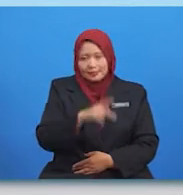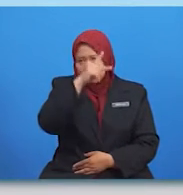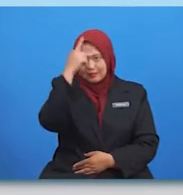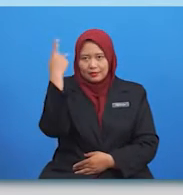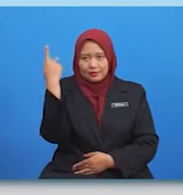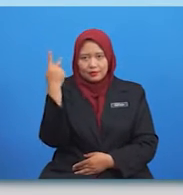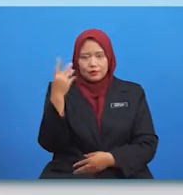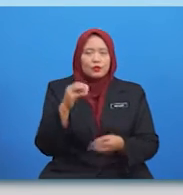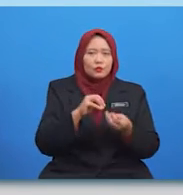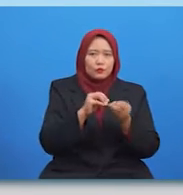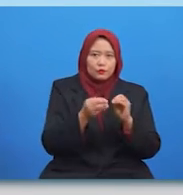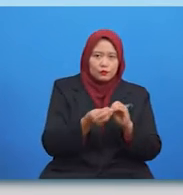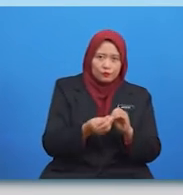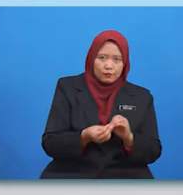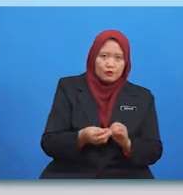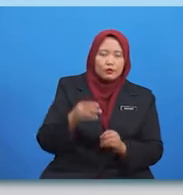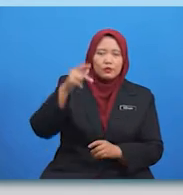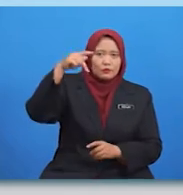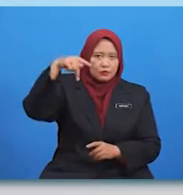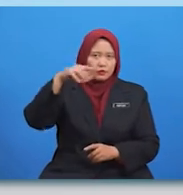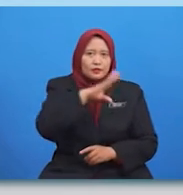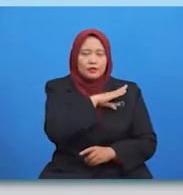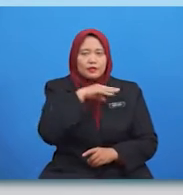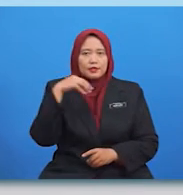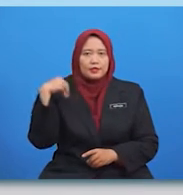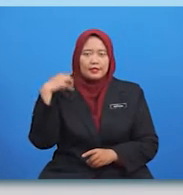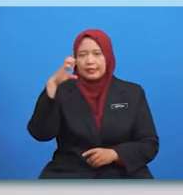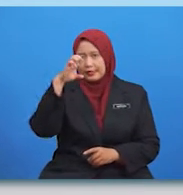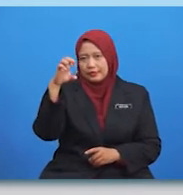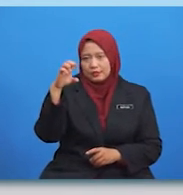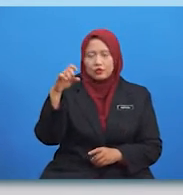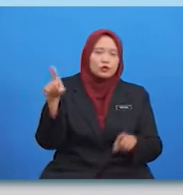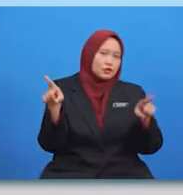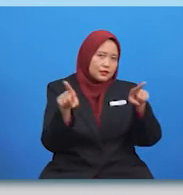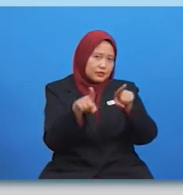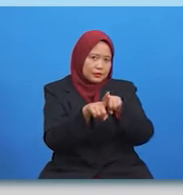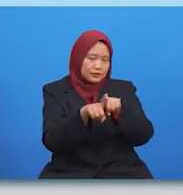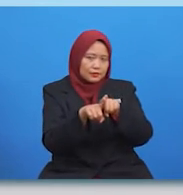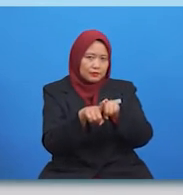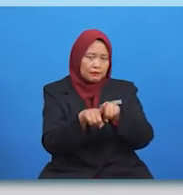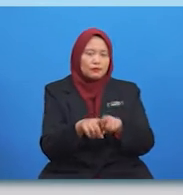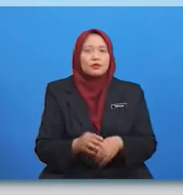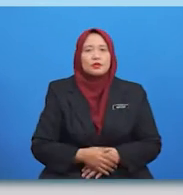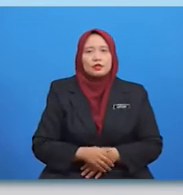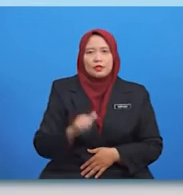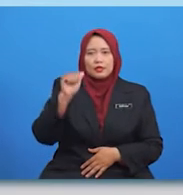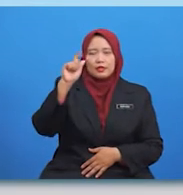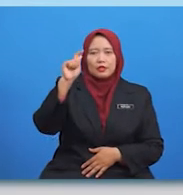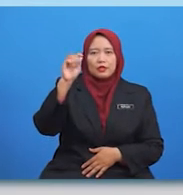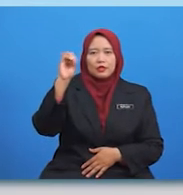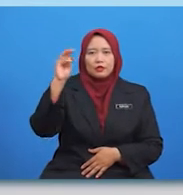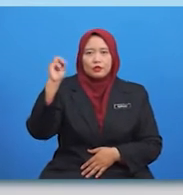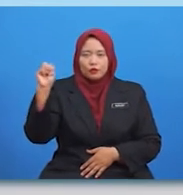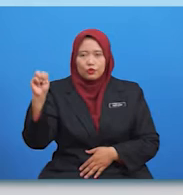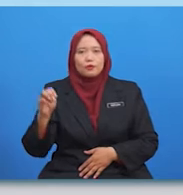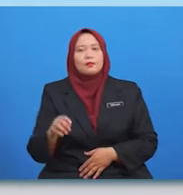kerana bilangan proton dan elektron adalah sama. Maka atom tersebut adalah neutral.